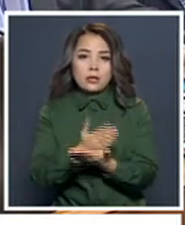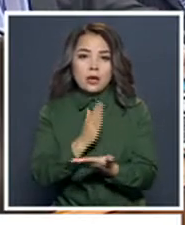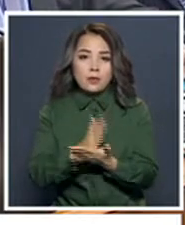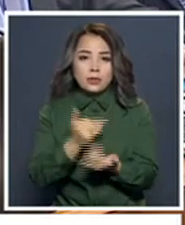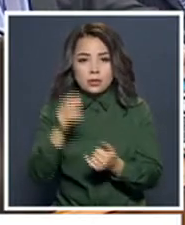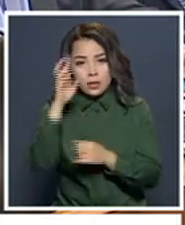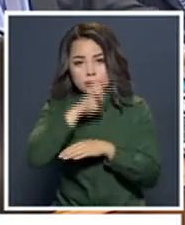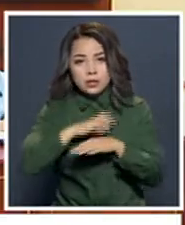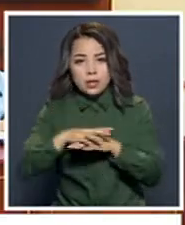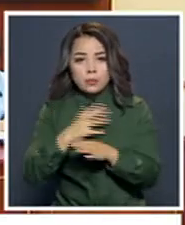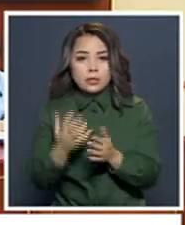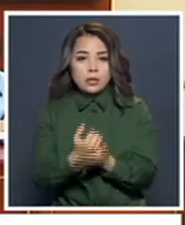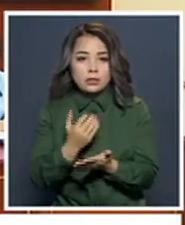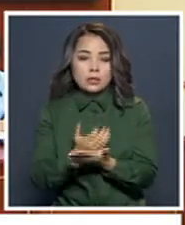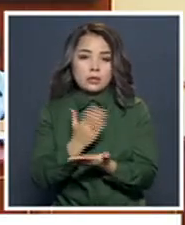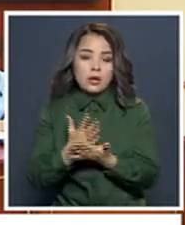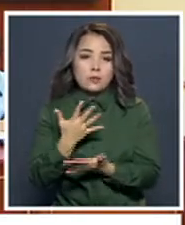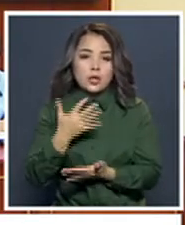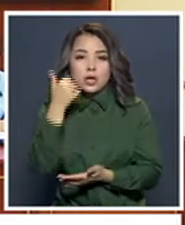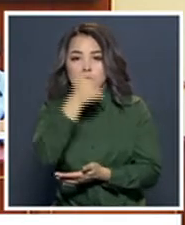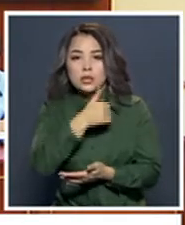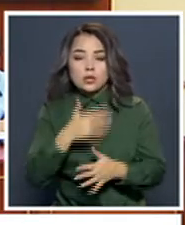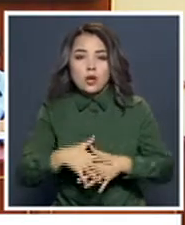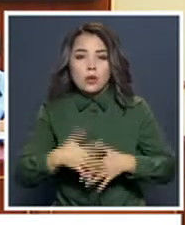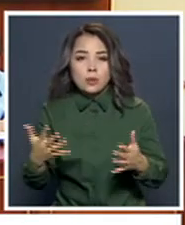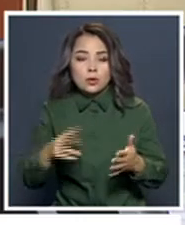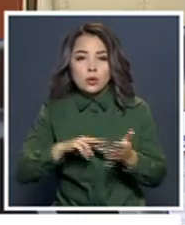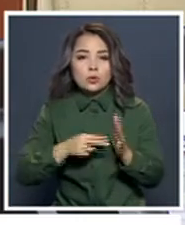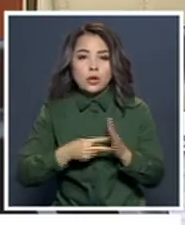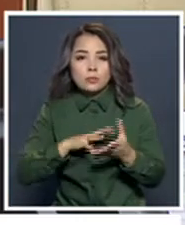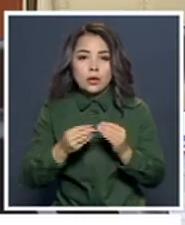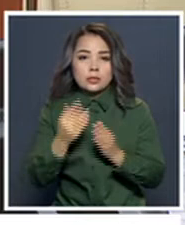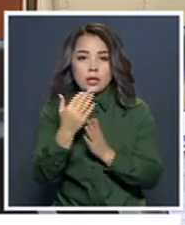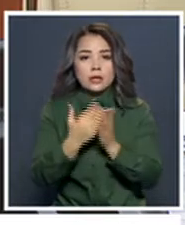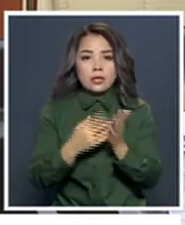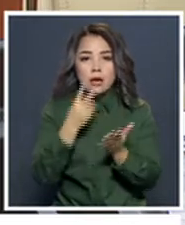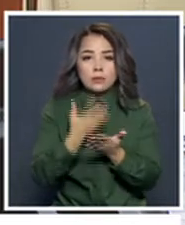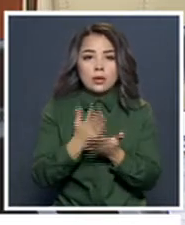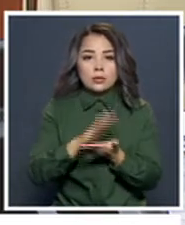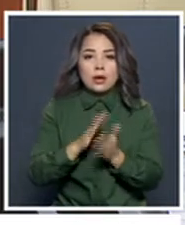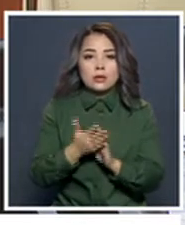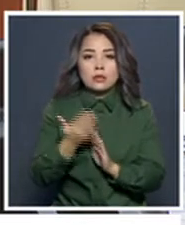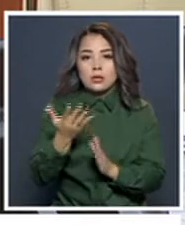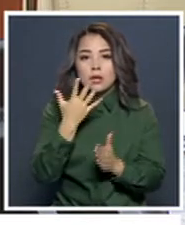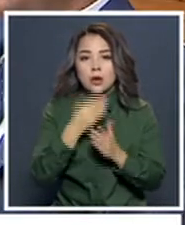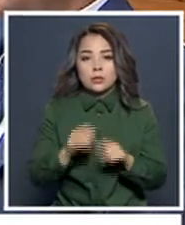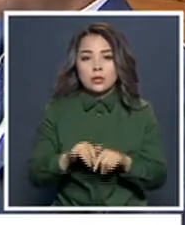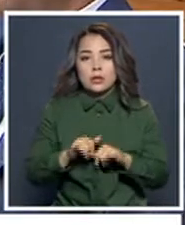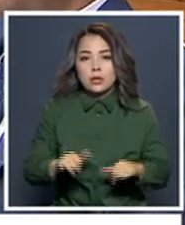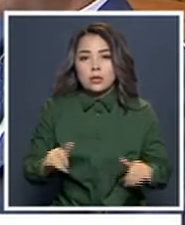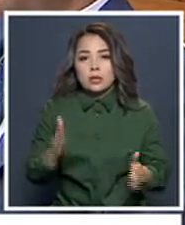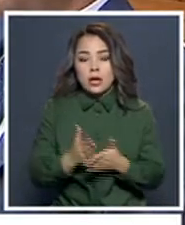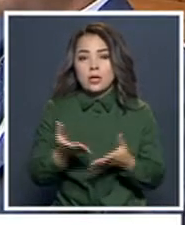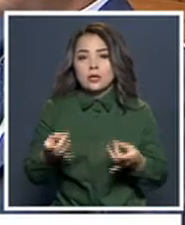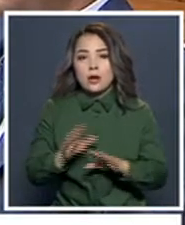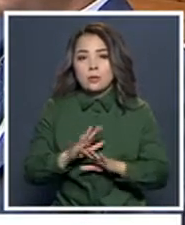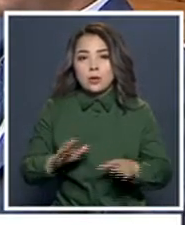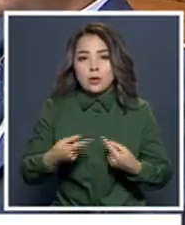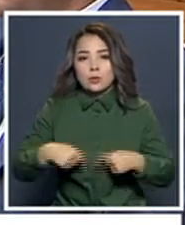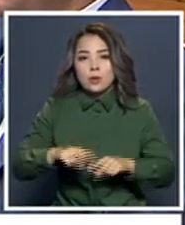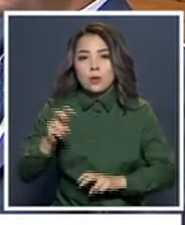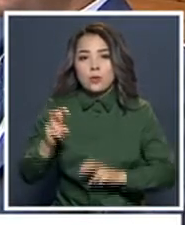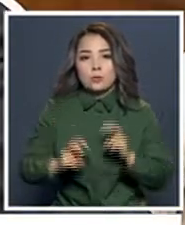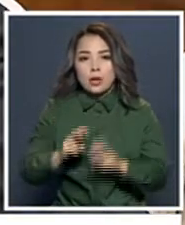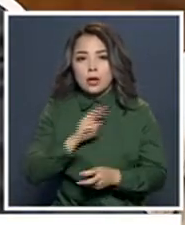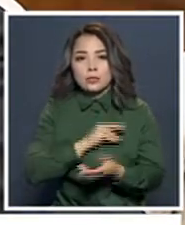кіріс әкелетін секторлар алдағы 5 жылға ауқымды жоспар түзді. Мәселен, мұнай өндірісі артады. Шикізаттық емес өнеркәсібі